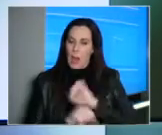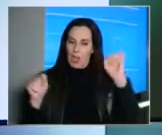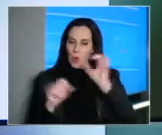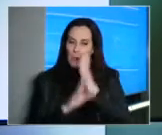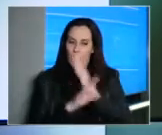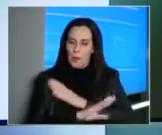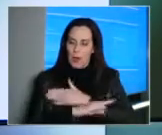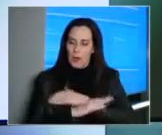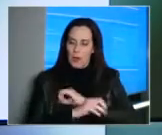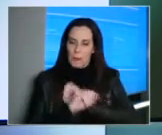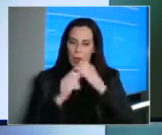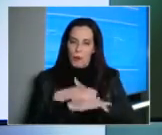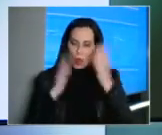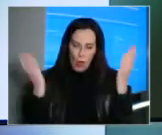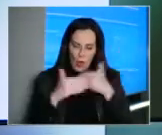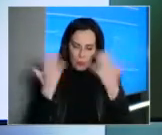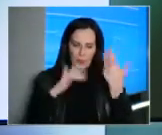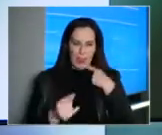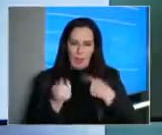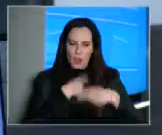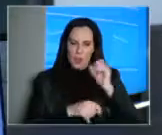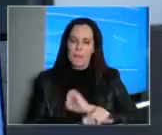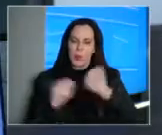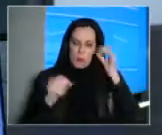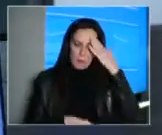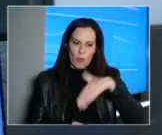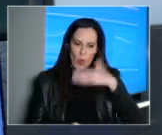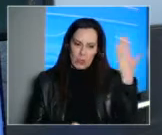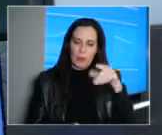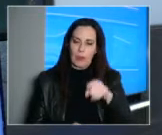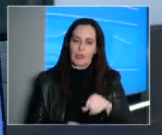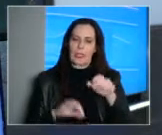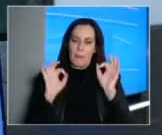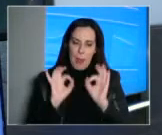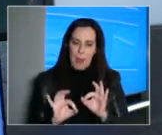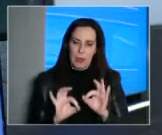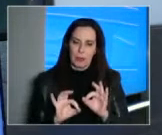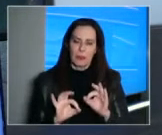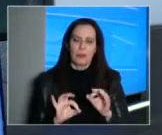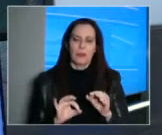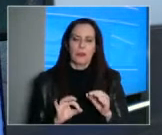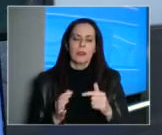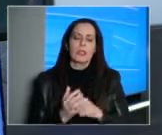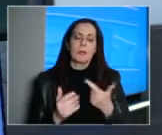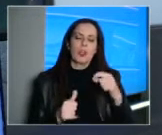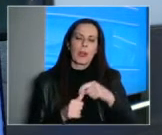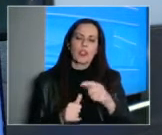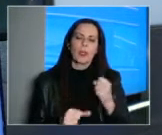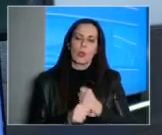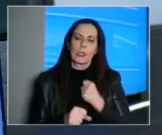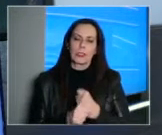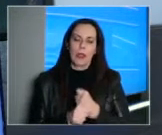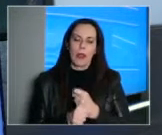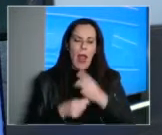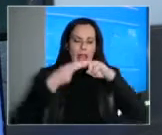של ארגון אחר, לאשכר טייבה לפני כמה שנים, הפיגועים המפורסמים. וזה בעצם איזה מין תשלום שפקיסטן משלמת